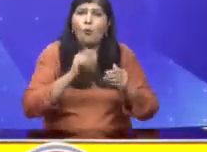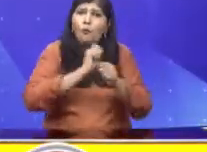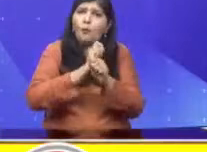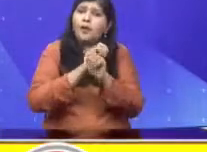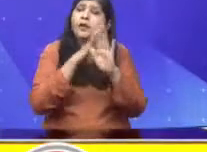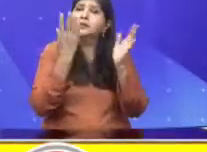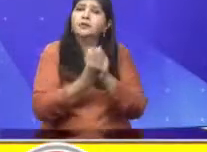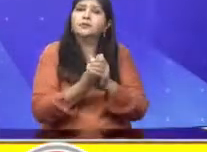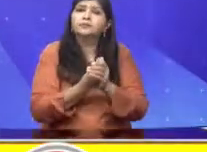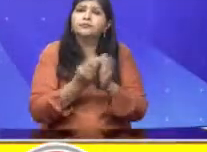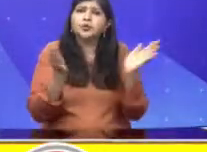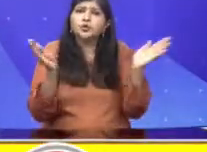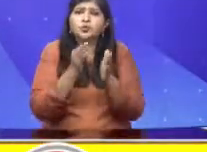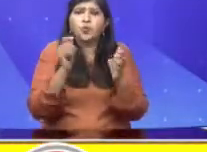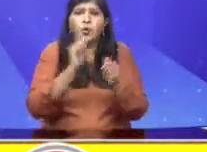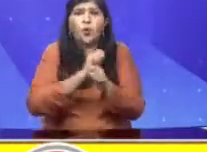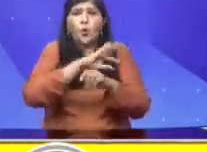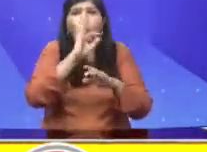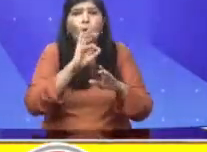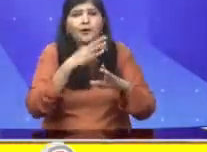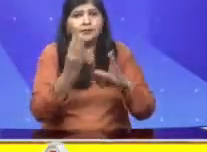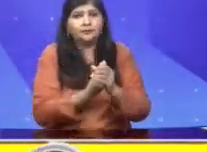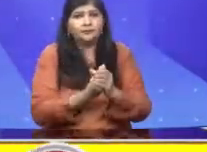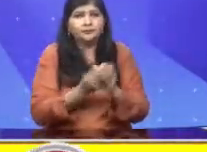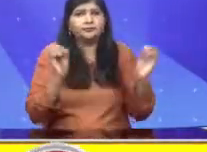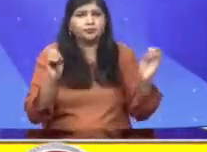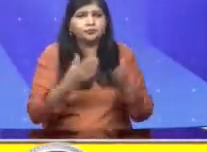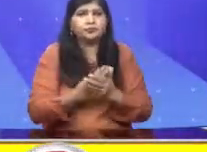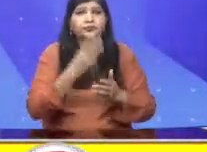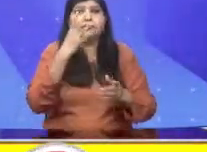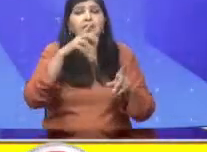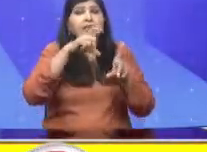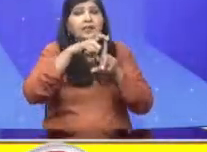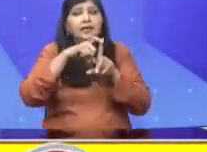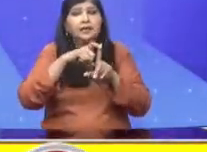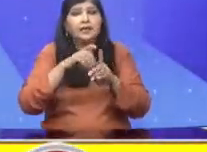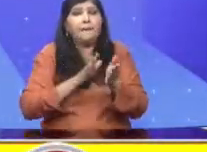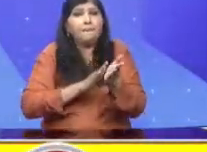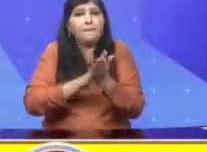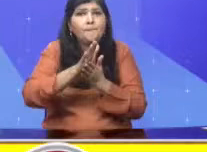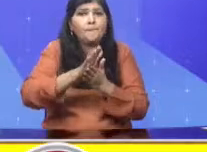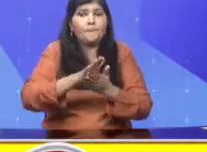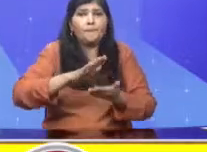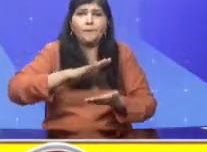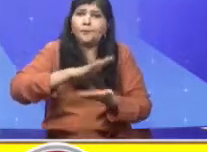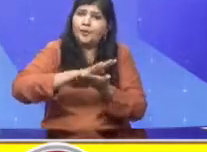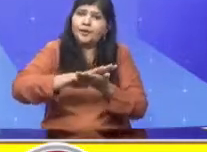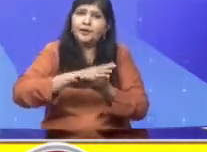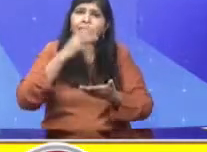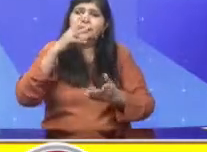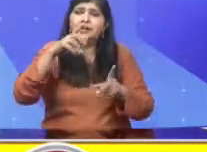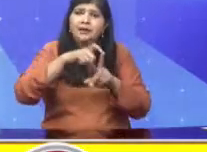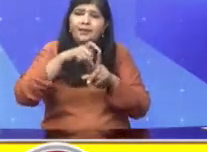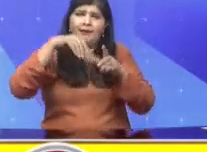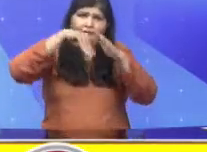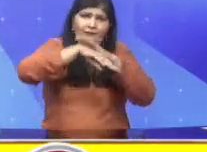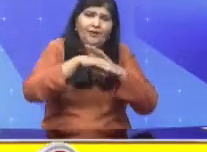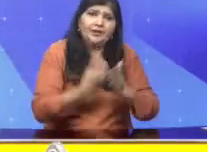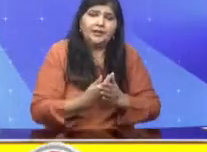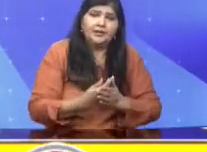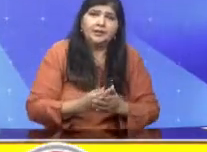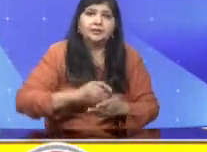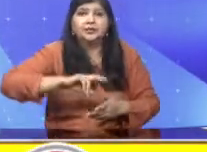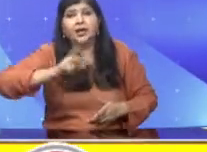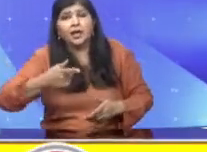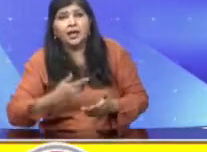इस स्टार्ट अप ने सबसे पहले 3D प्रिंटर में एक 3D डायमेंशनल डिजाइन को फीड किया और